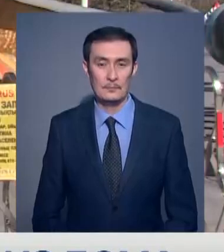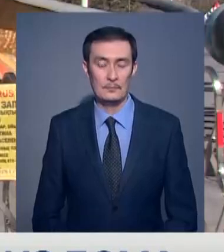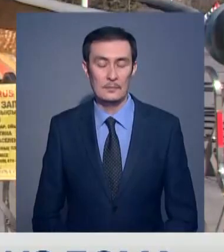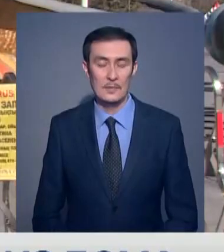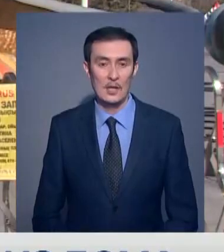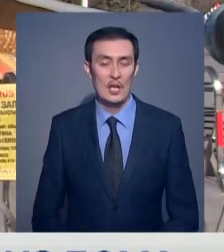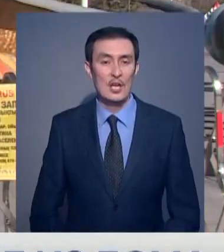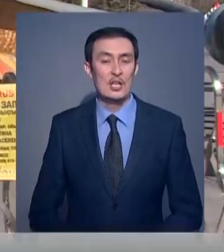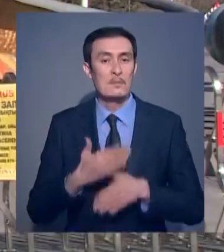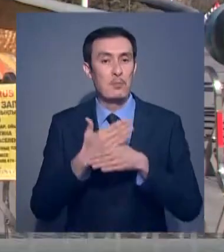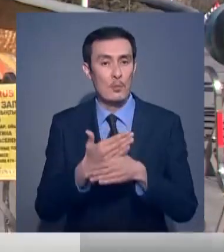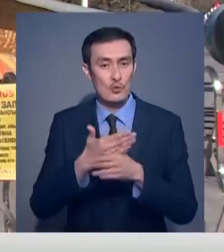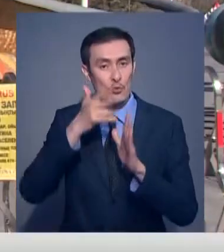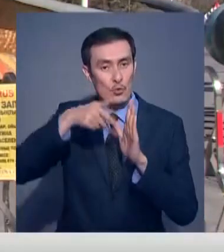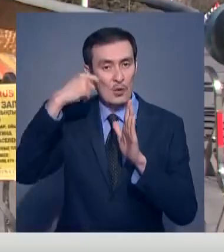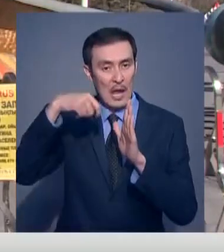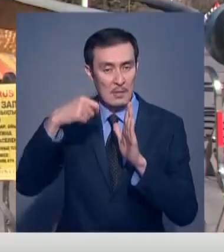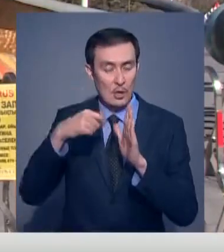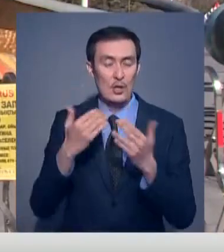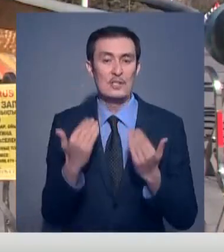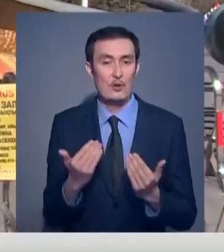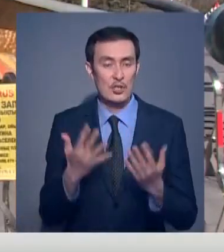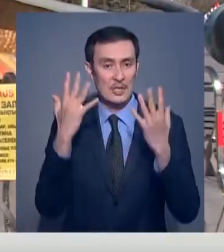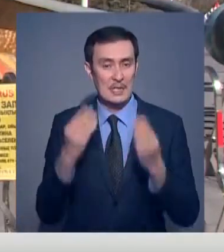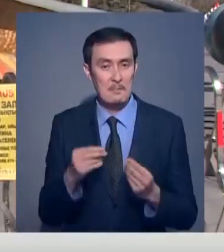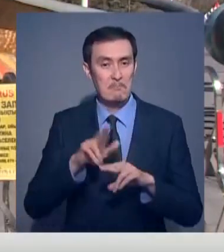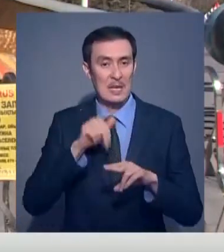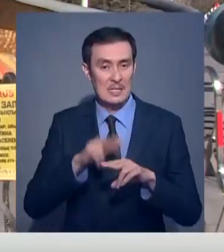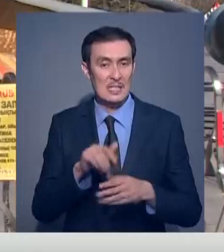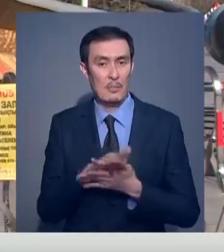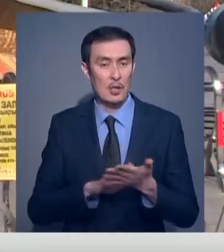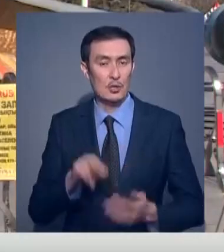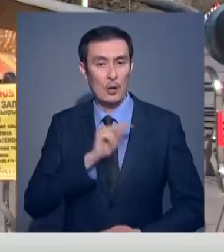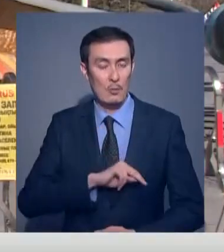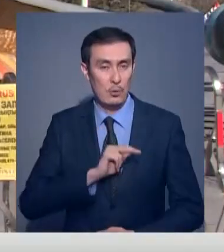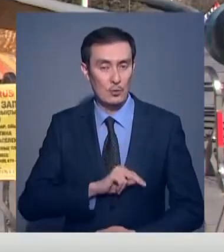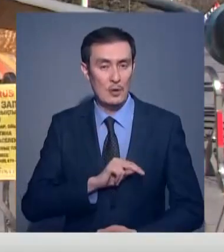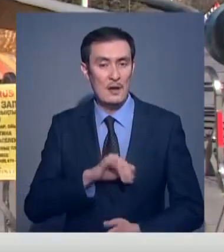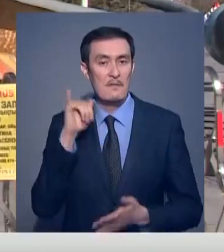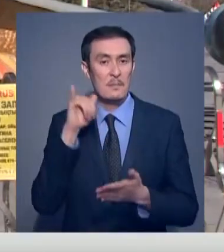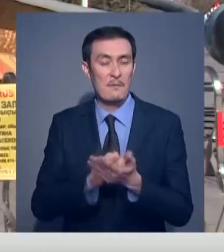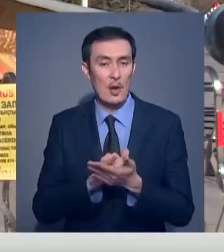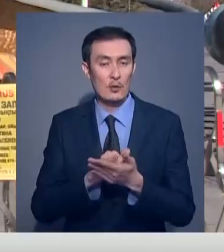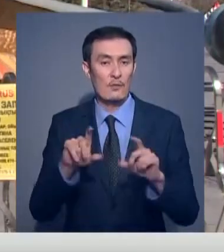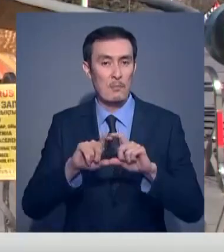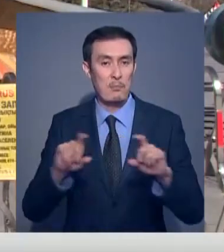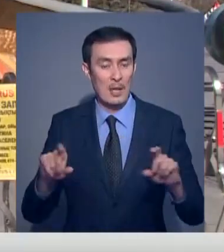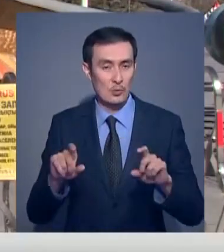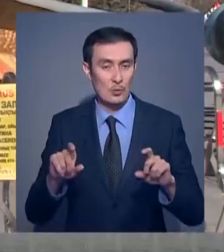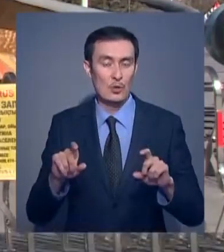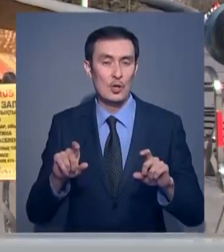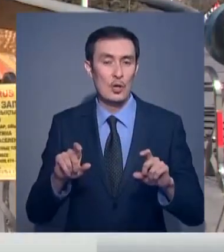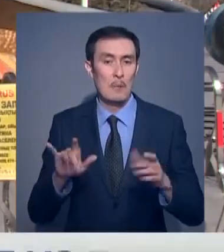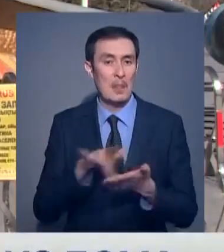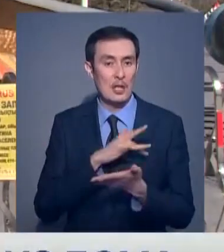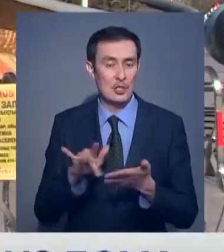Посредством камеры Сергеек на сегодняшний день уже полицейские ведут работу. То есть они вбивают в базу, в свой